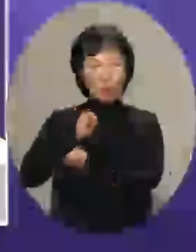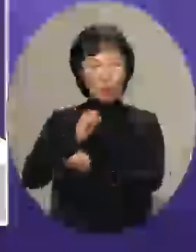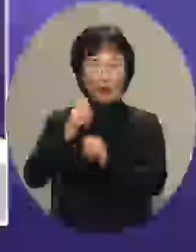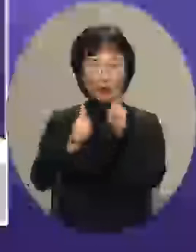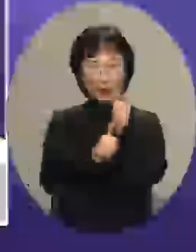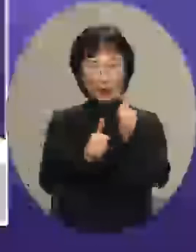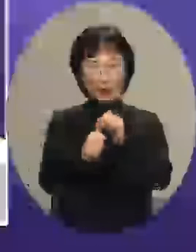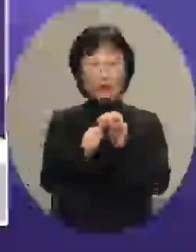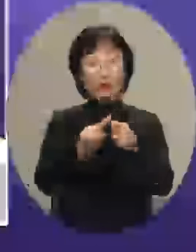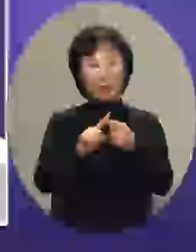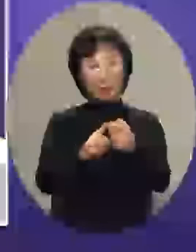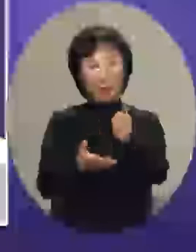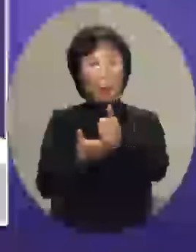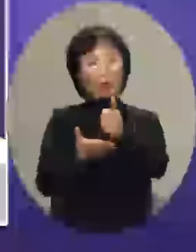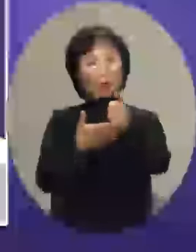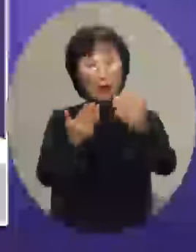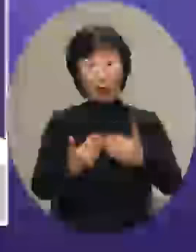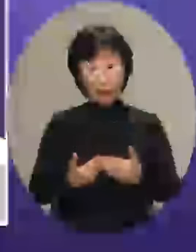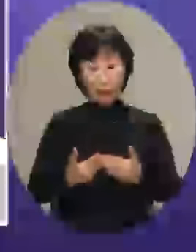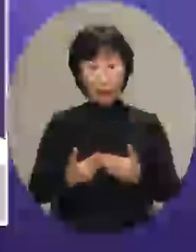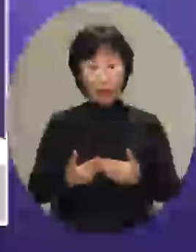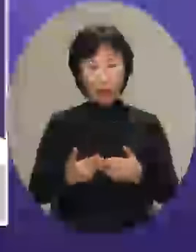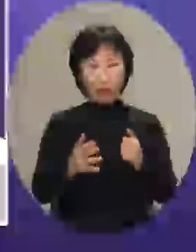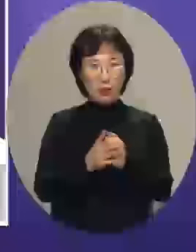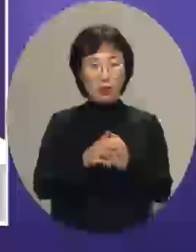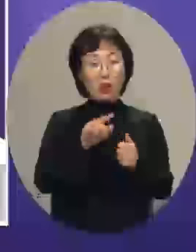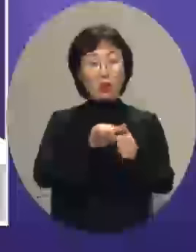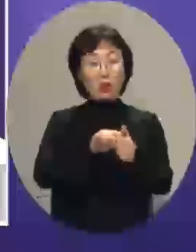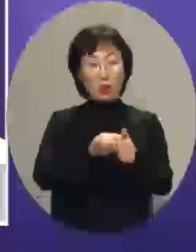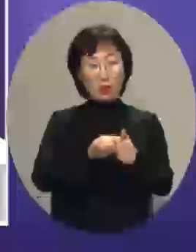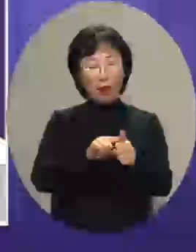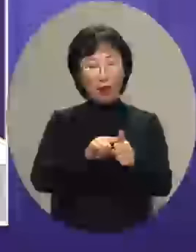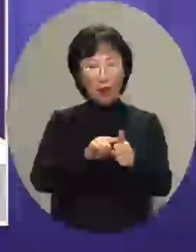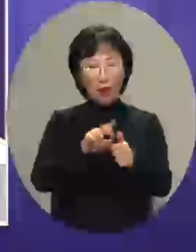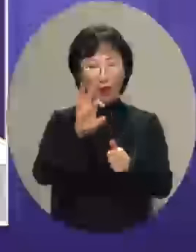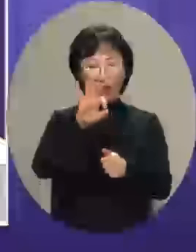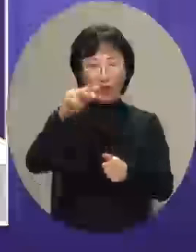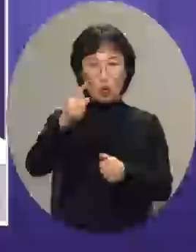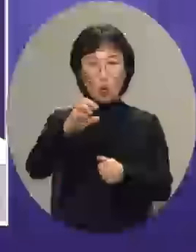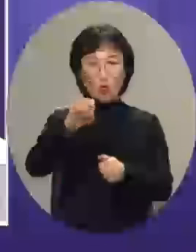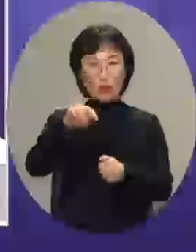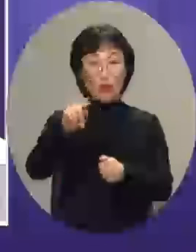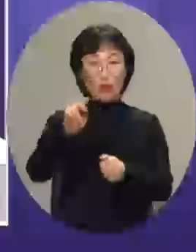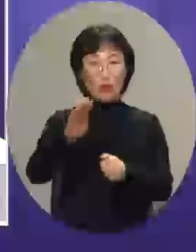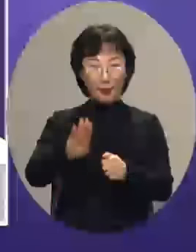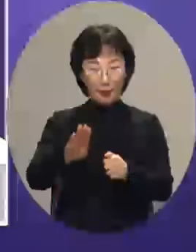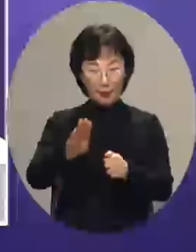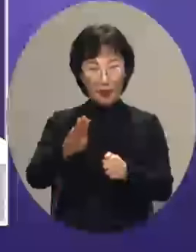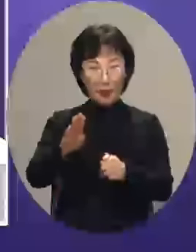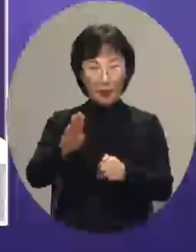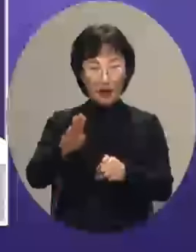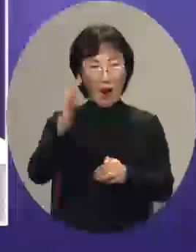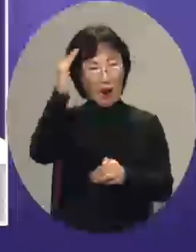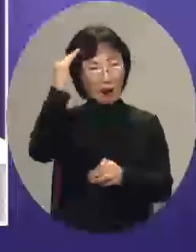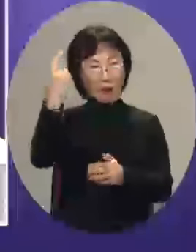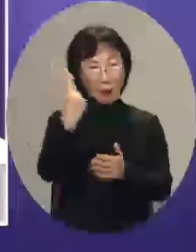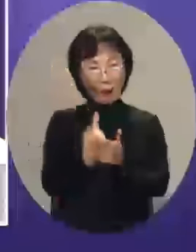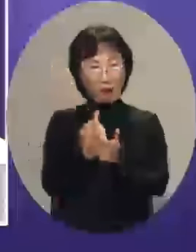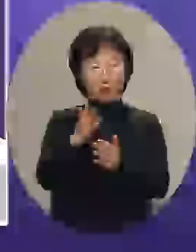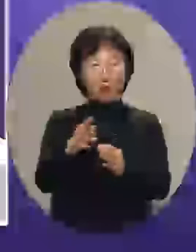공천을 받았어요. 저는 이종섭 대사가 입국했는데 즉시 해임을 해야 한다고 생각합니다. 그리고